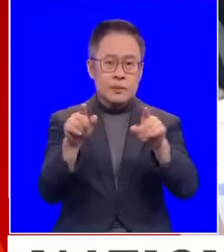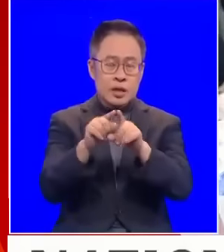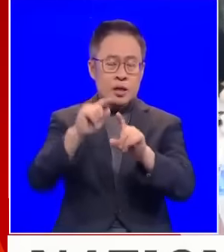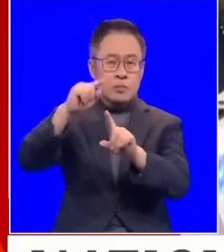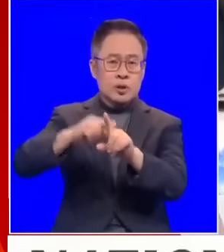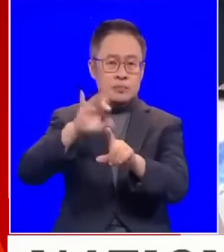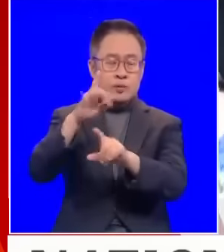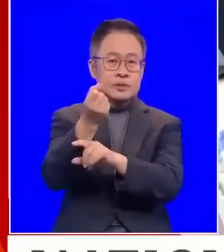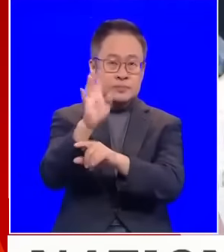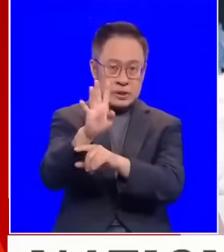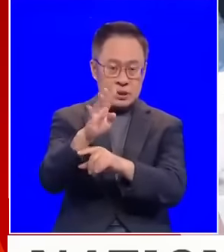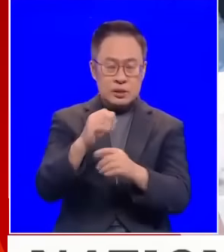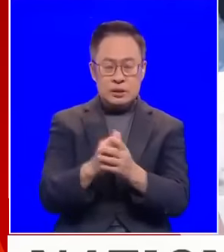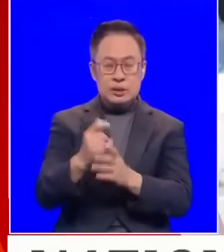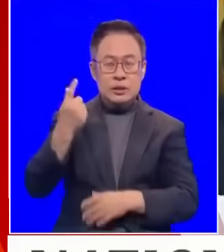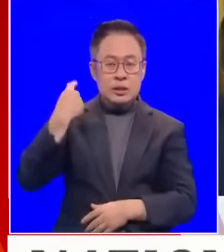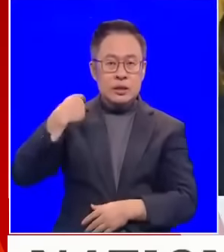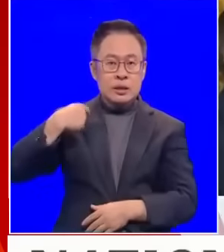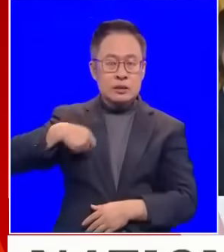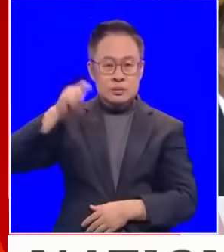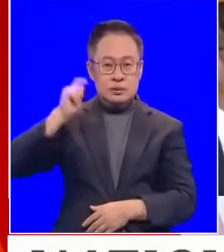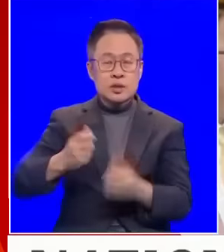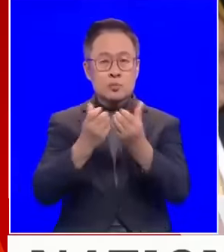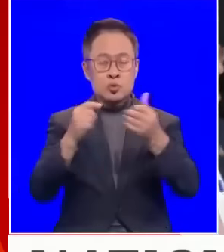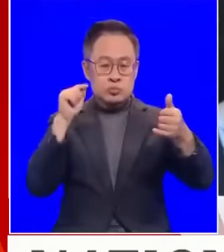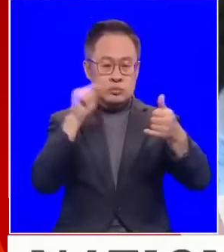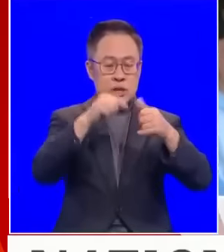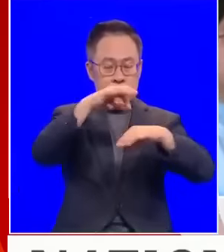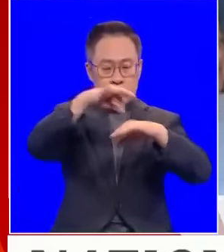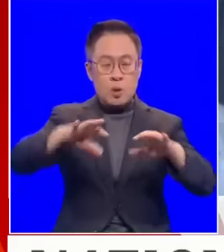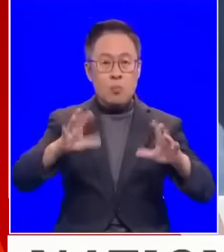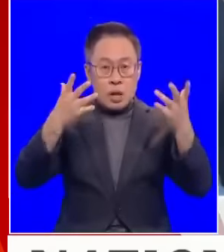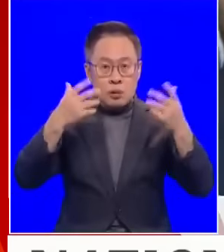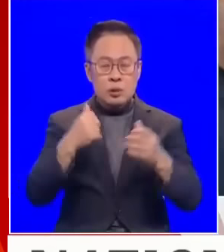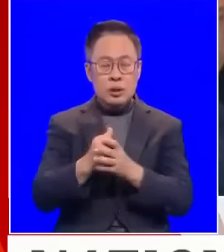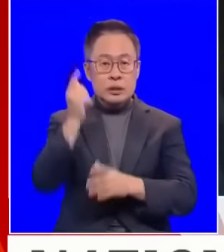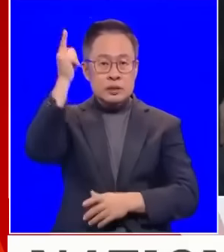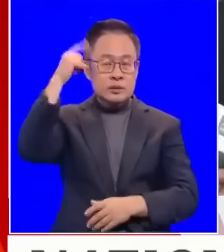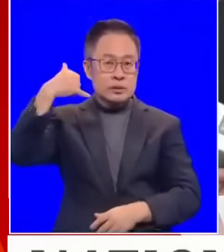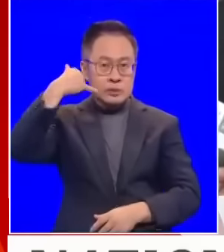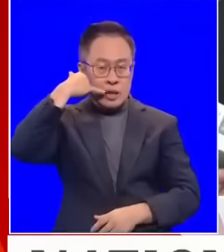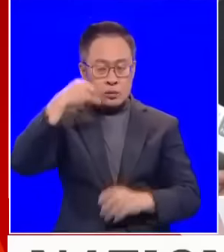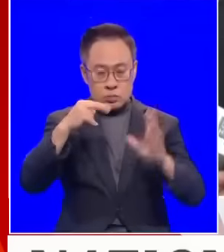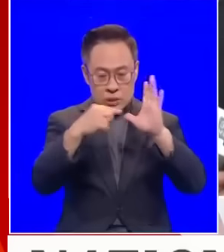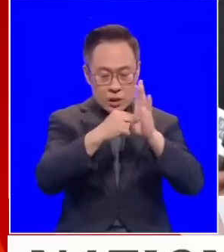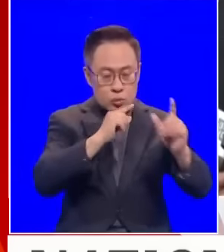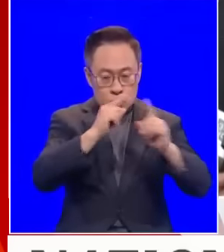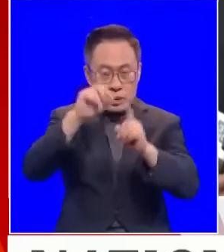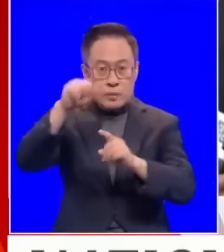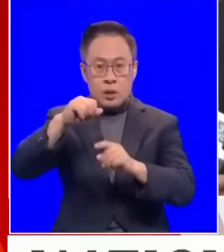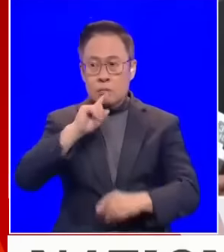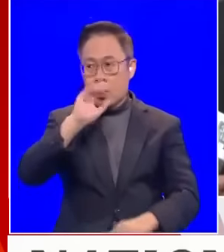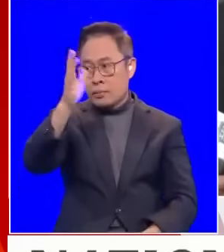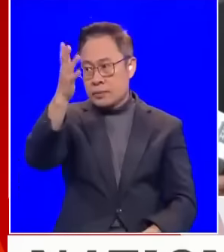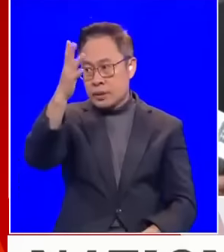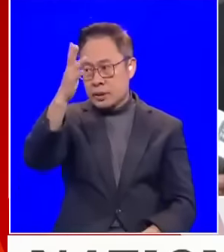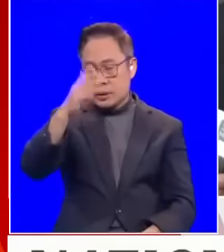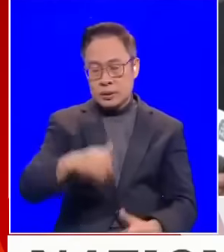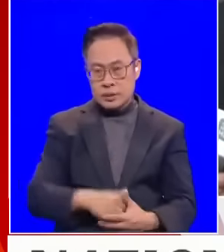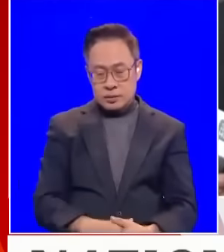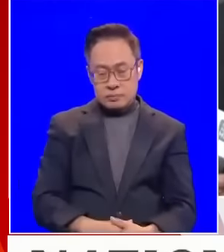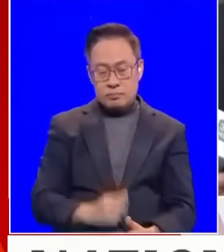ตุการณ์วันนั้นเนี่ยคุณทักษิณได้เรียกทุกพรรคการเมืองเข้าไปคุยจริงหรือเปล่าพันตำรวจเอกทวีปฏิเสธตอบคำถามนี้แล้วก็